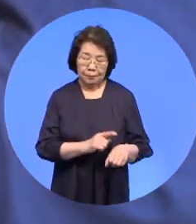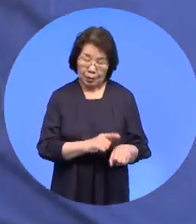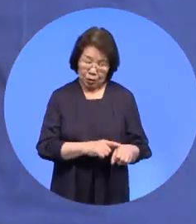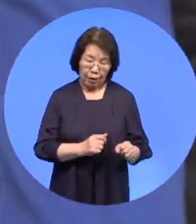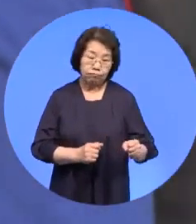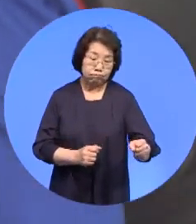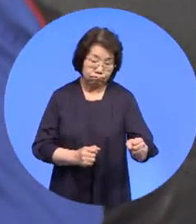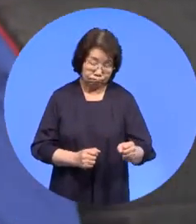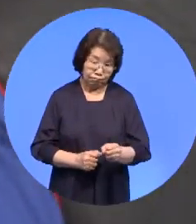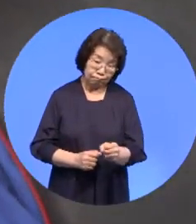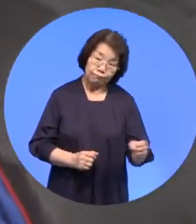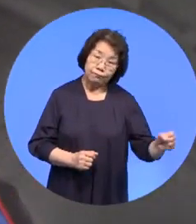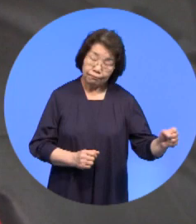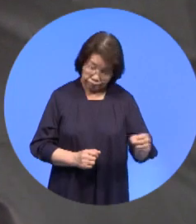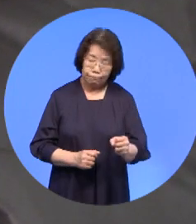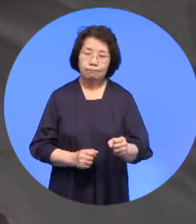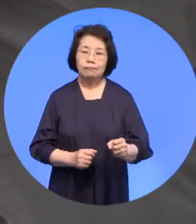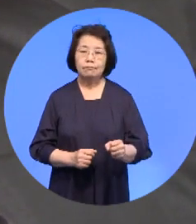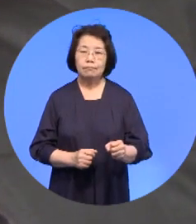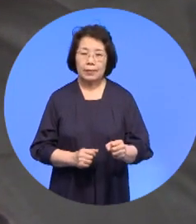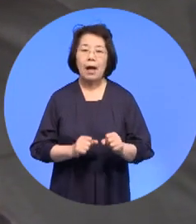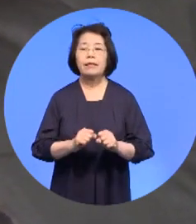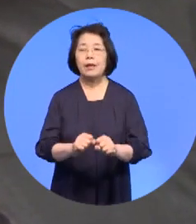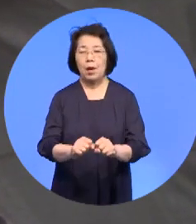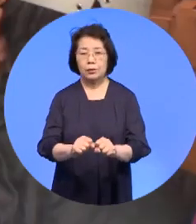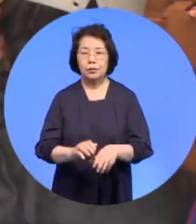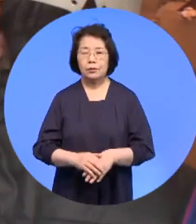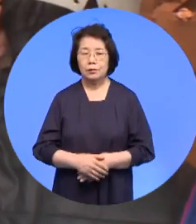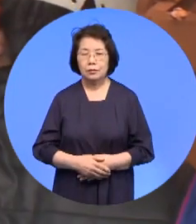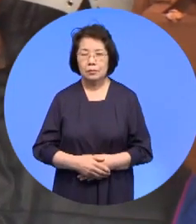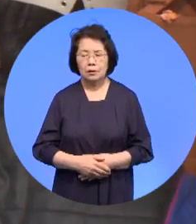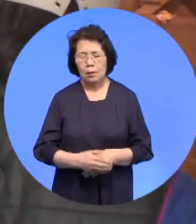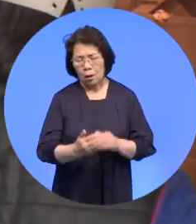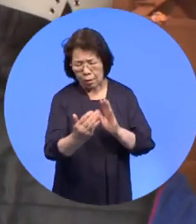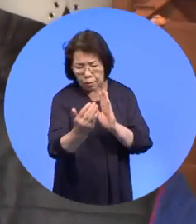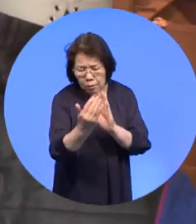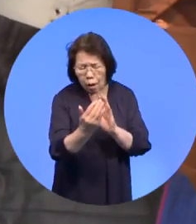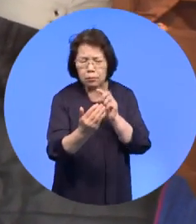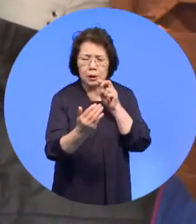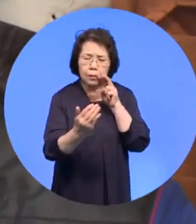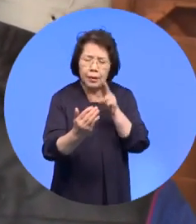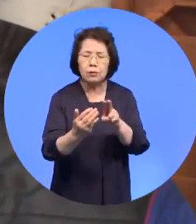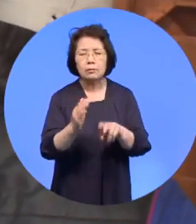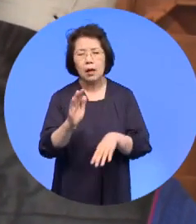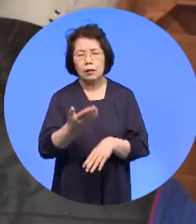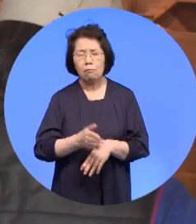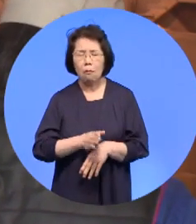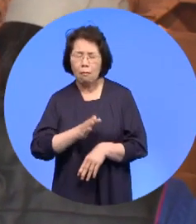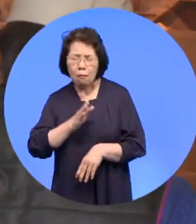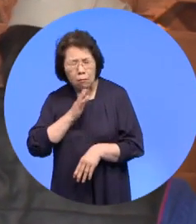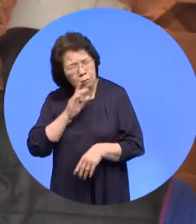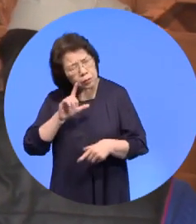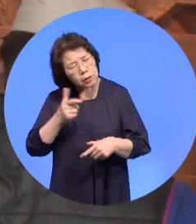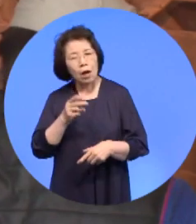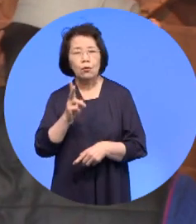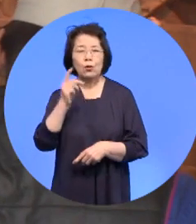オオイイですよこれそんな企画のんですけどあんまり現実味がないです